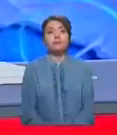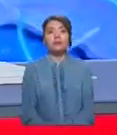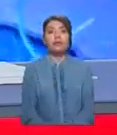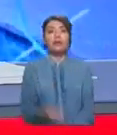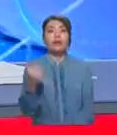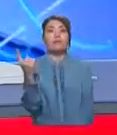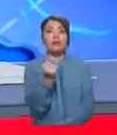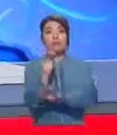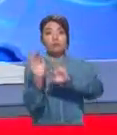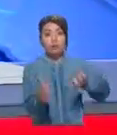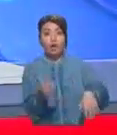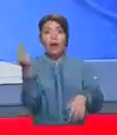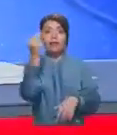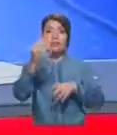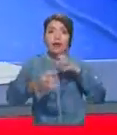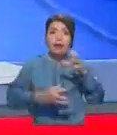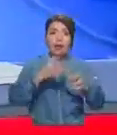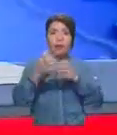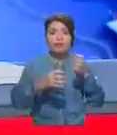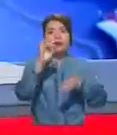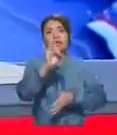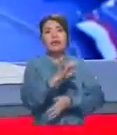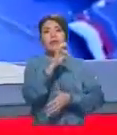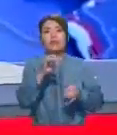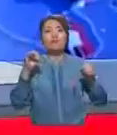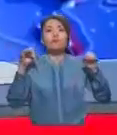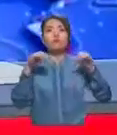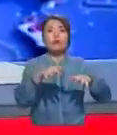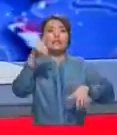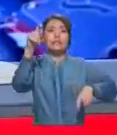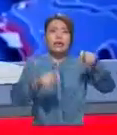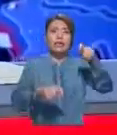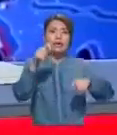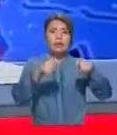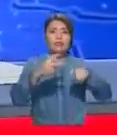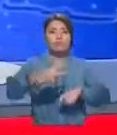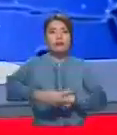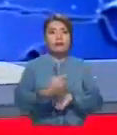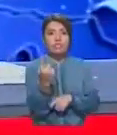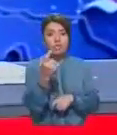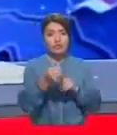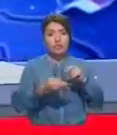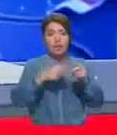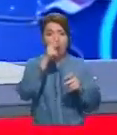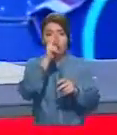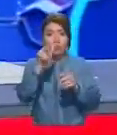Bir aptadan son Astana'da Әлемдік және дәстүрлі діндер лидерлері съезінің 21-ші хатшылық отырысы өтеді. 3 жыл сайын өтетін